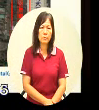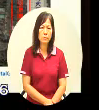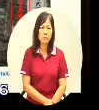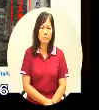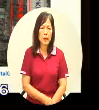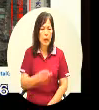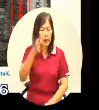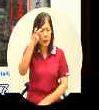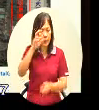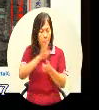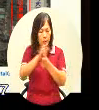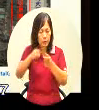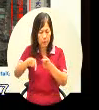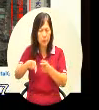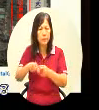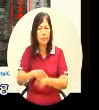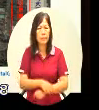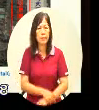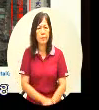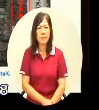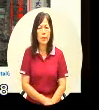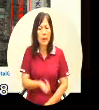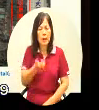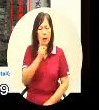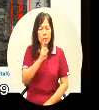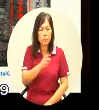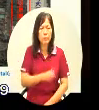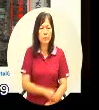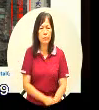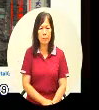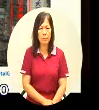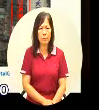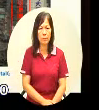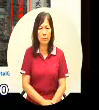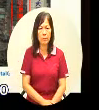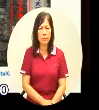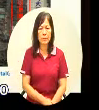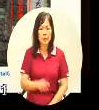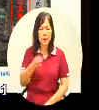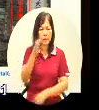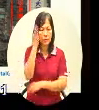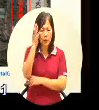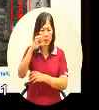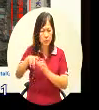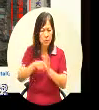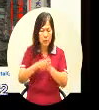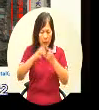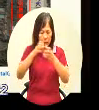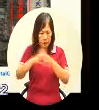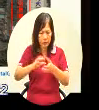博爱路在这里。刚刚讲财政局有一个设定地上